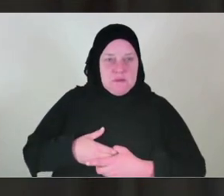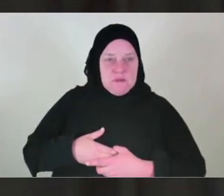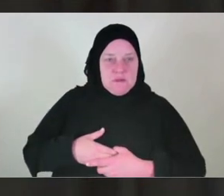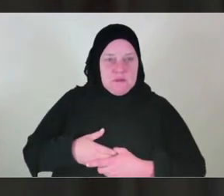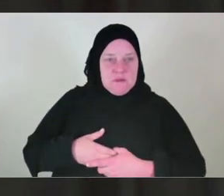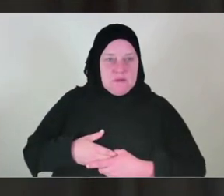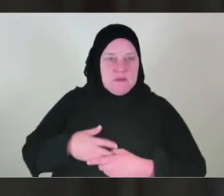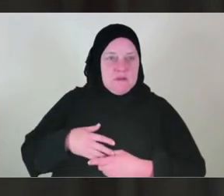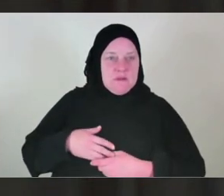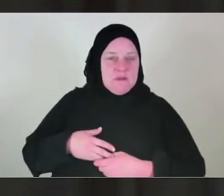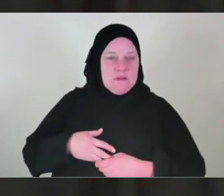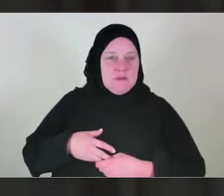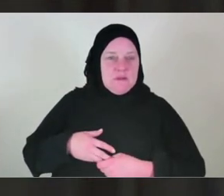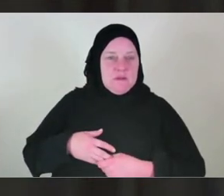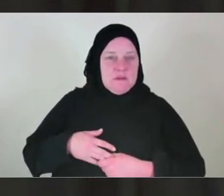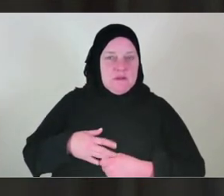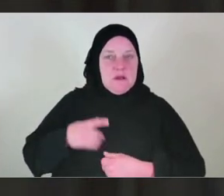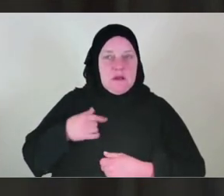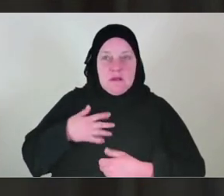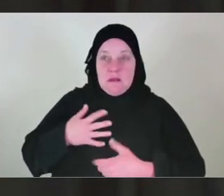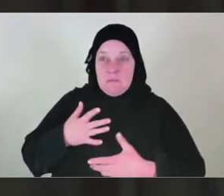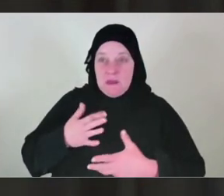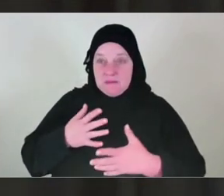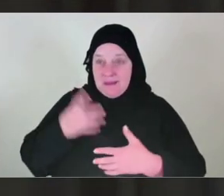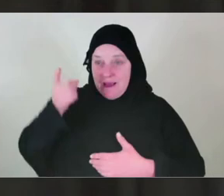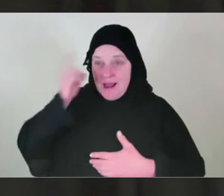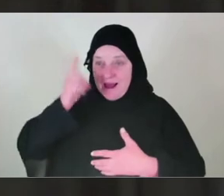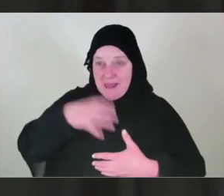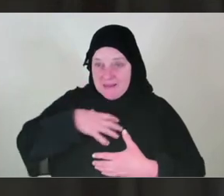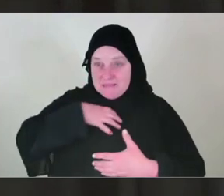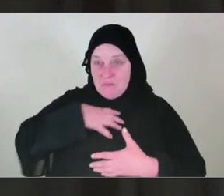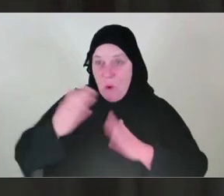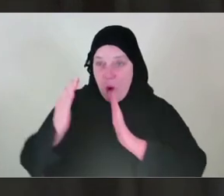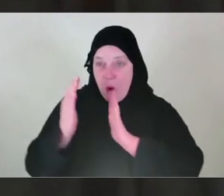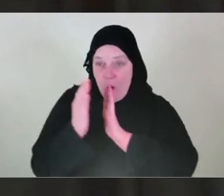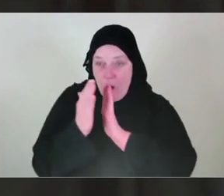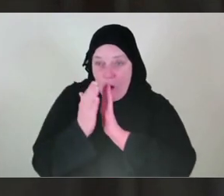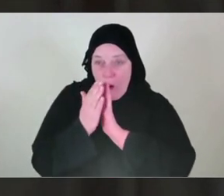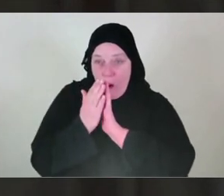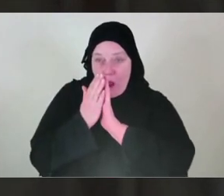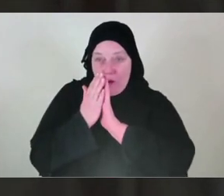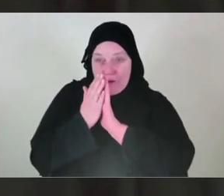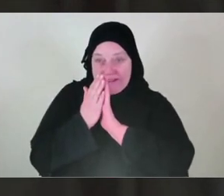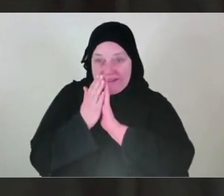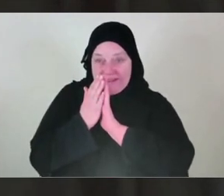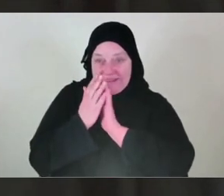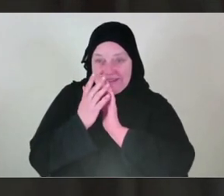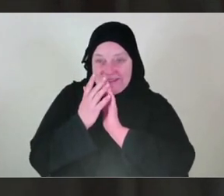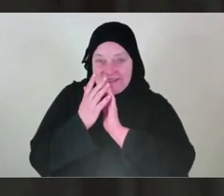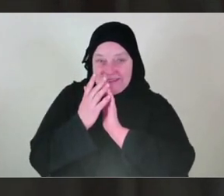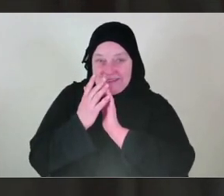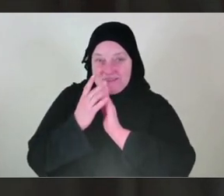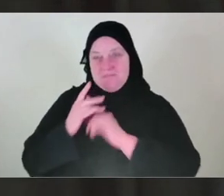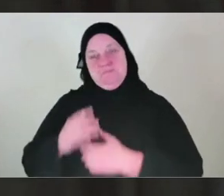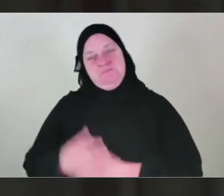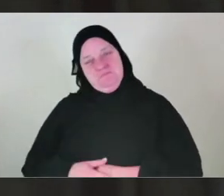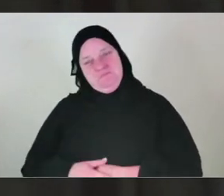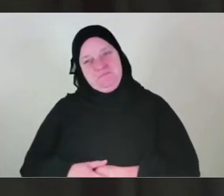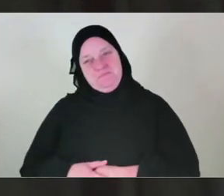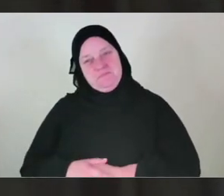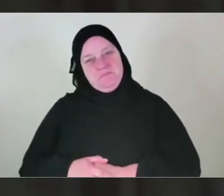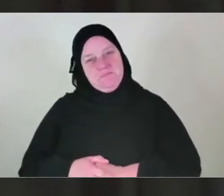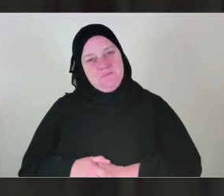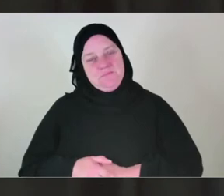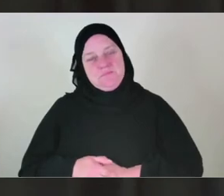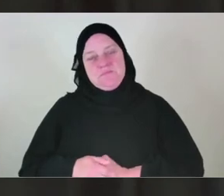So he says, I'm closer, I'm nearer to you than this, Allah says. He says, if Allah is this close, he says, فَاللَّهُ